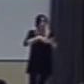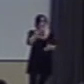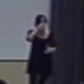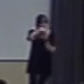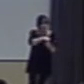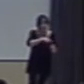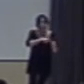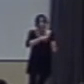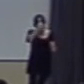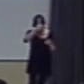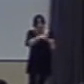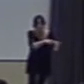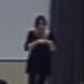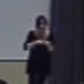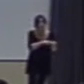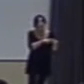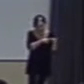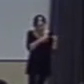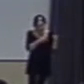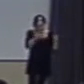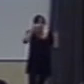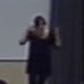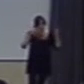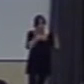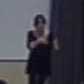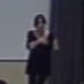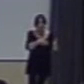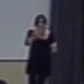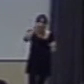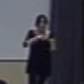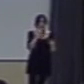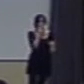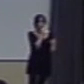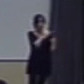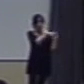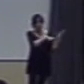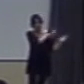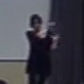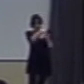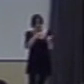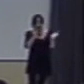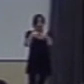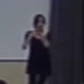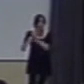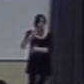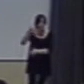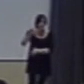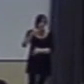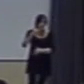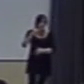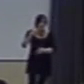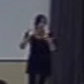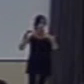més solidària, amb més atenció i més compromís en aquells col·lectius que pateixen més i que estan en situació